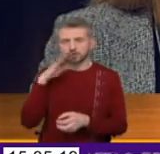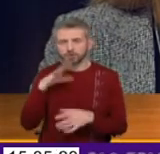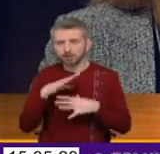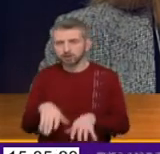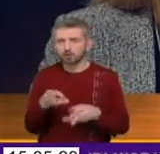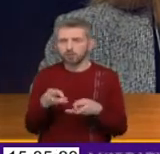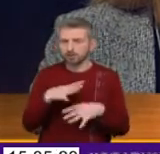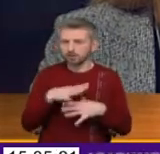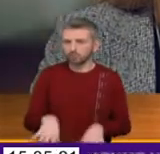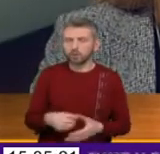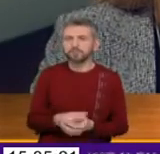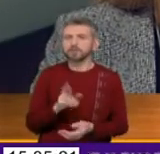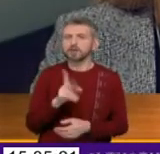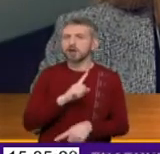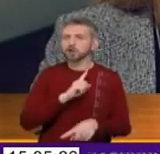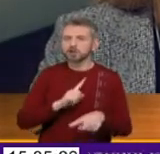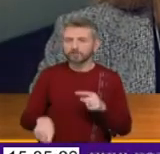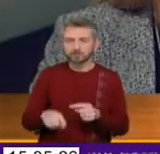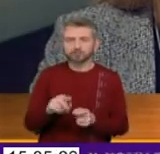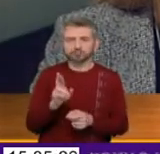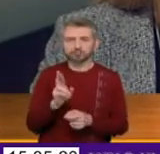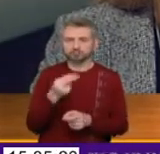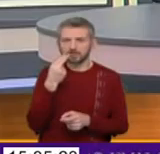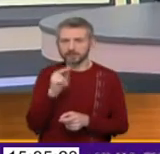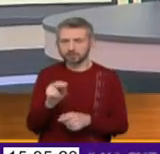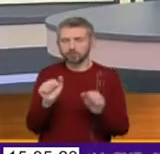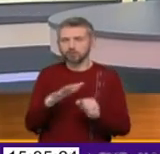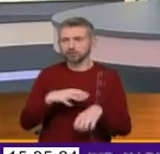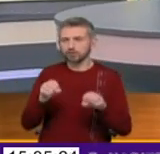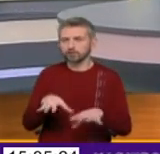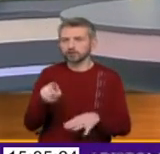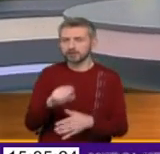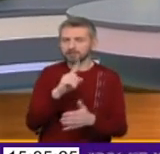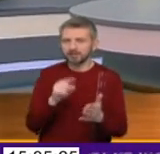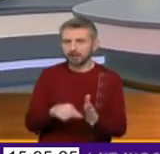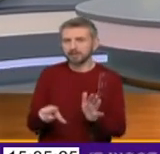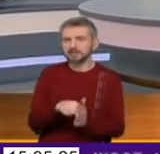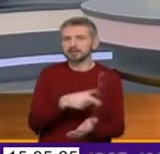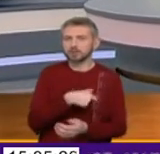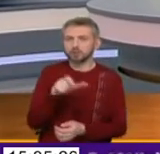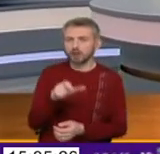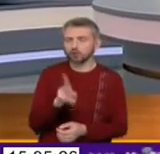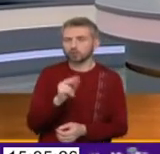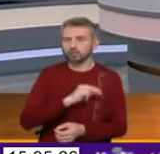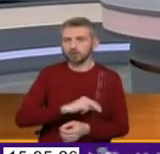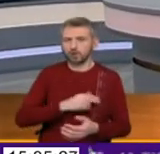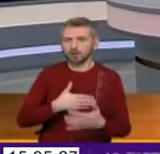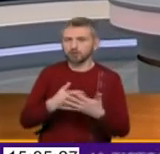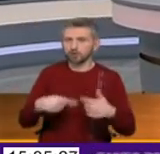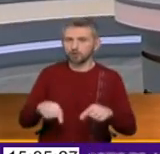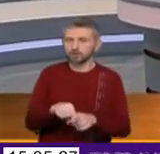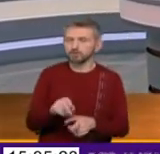опал. Наскільки швидко і наскільки ефективно можна було вирішити це питання от з депутатом, який працює активно на